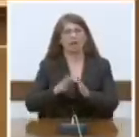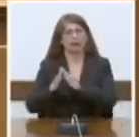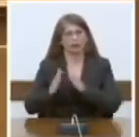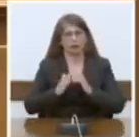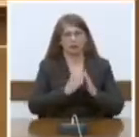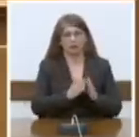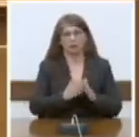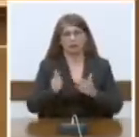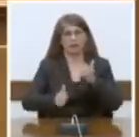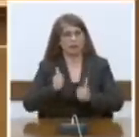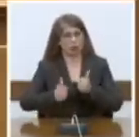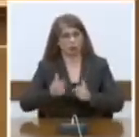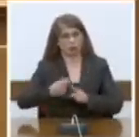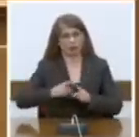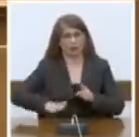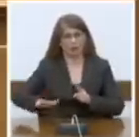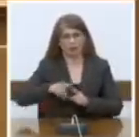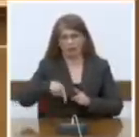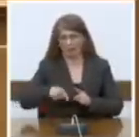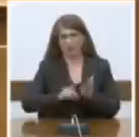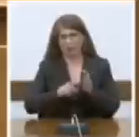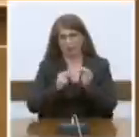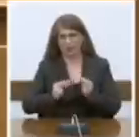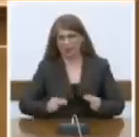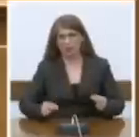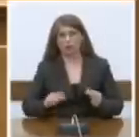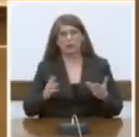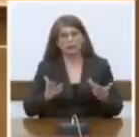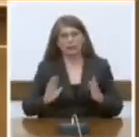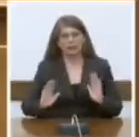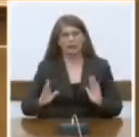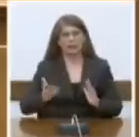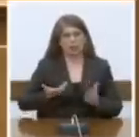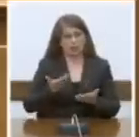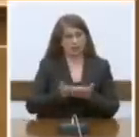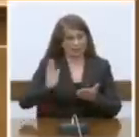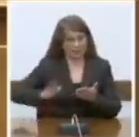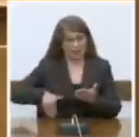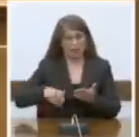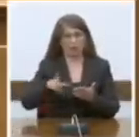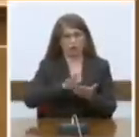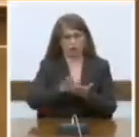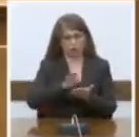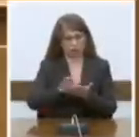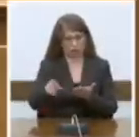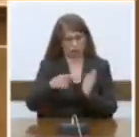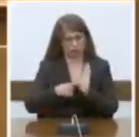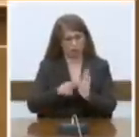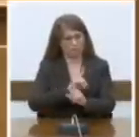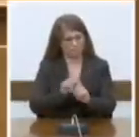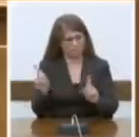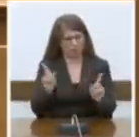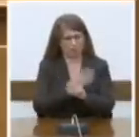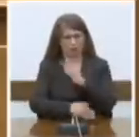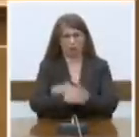ανταγωνιστικότητα της Ελλάδας. Αυτά όμως πρέπει να τα λύσουμε. Γιατί καταθέτω το τελευταίο δημοσίευμα, και μην σας κουράζω, που λέει ότι οι